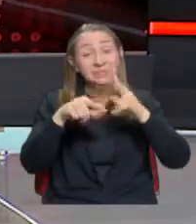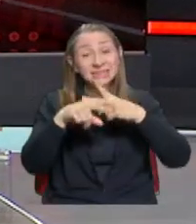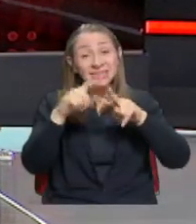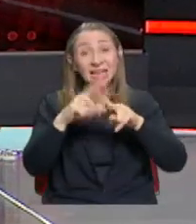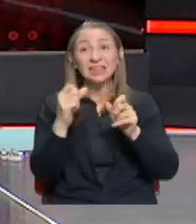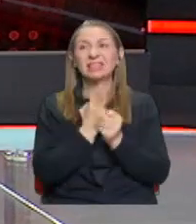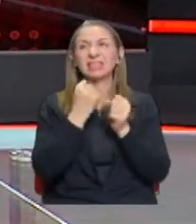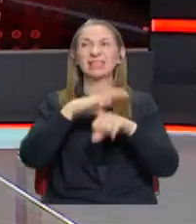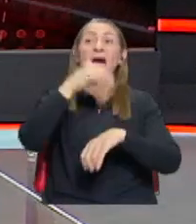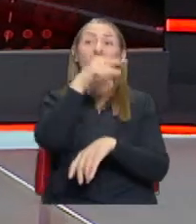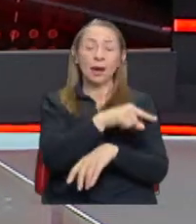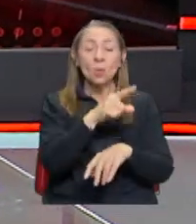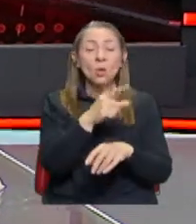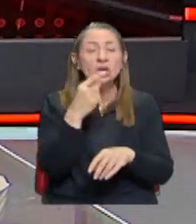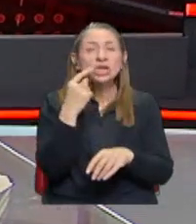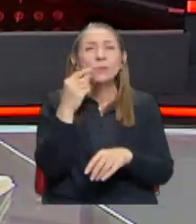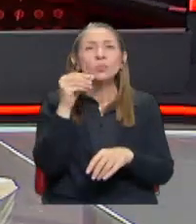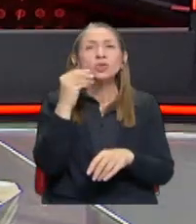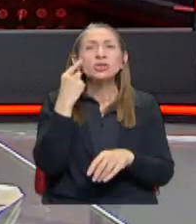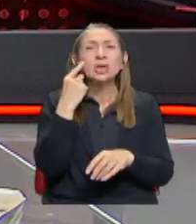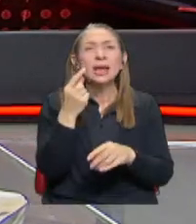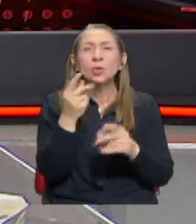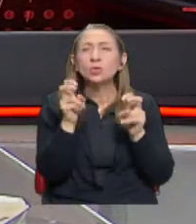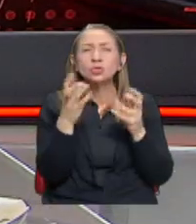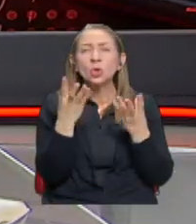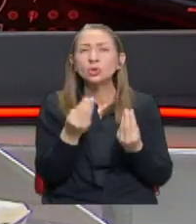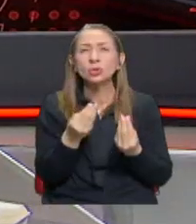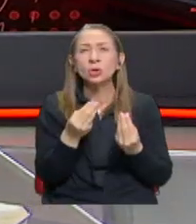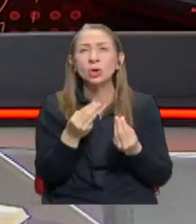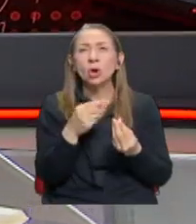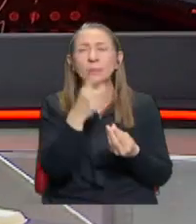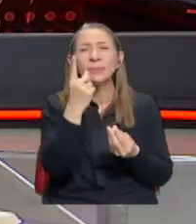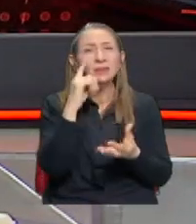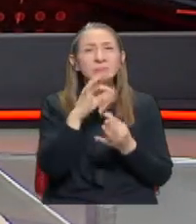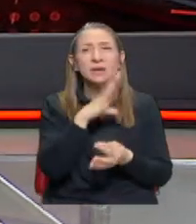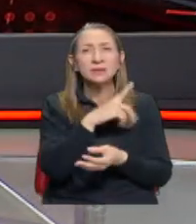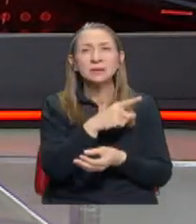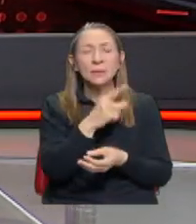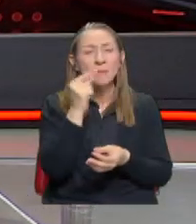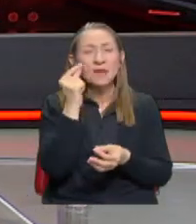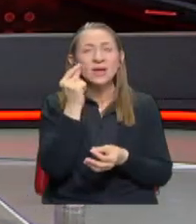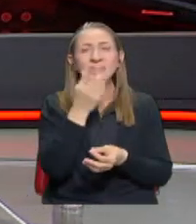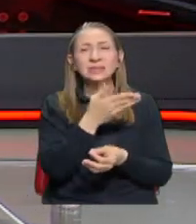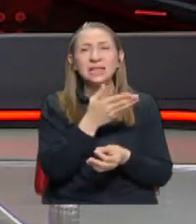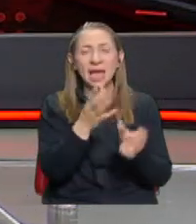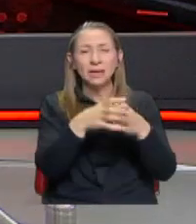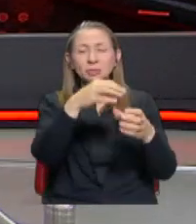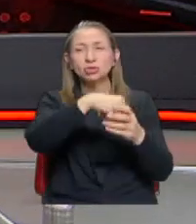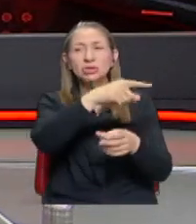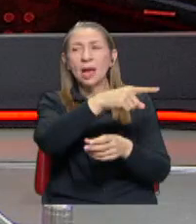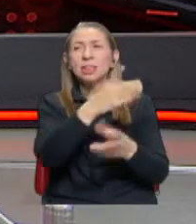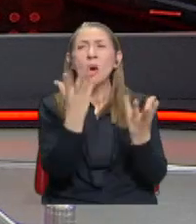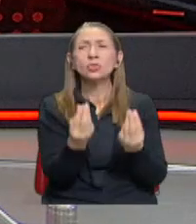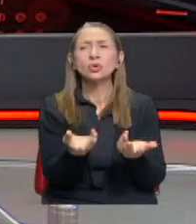bu pudra şekeri meselesi ne oldu? Ayvatoğlu, öyle biri vardı. Beyefendinin ekibinde